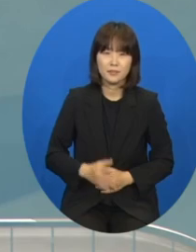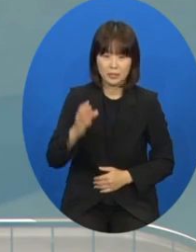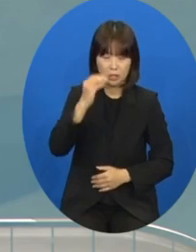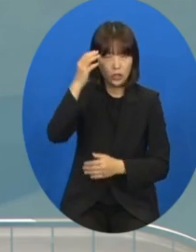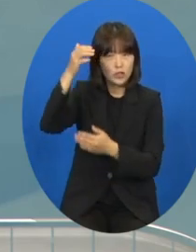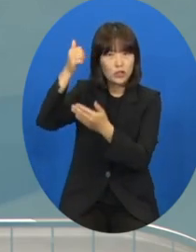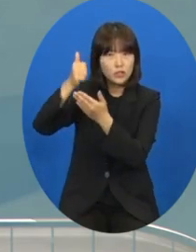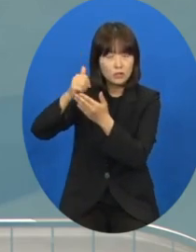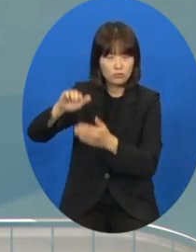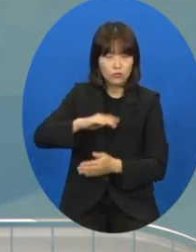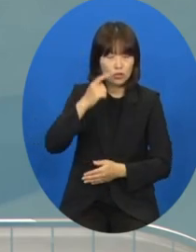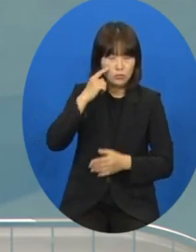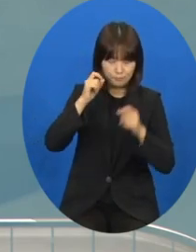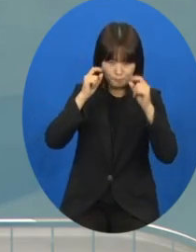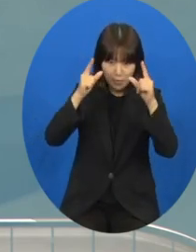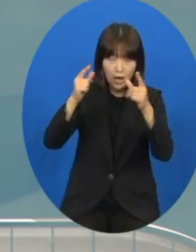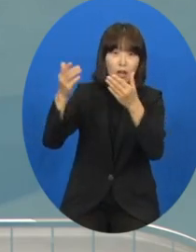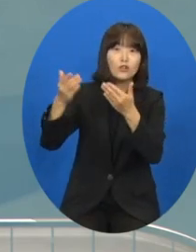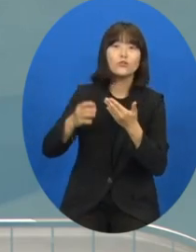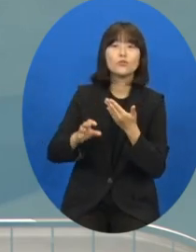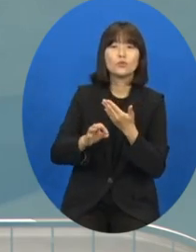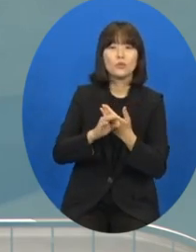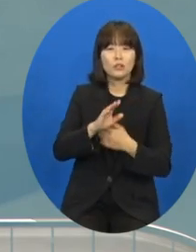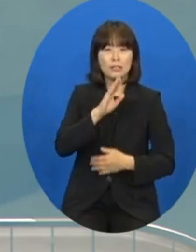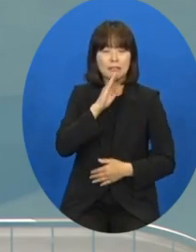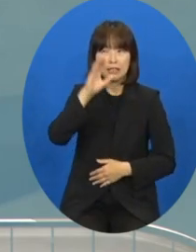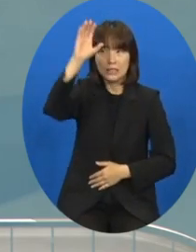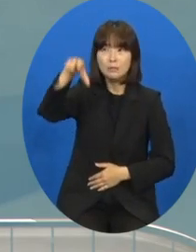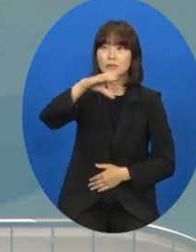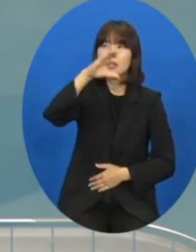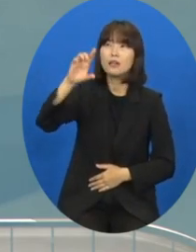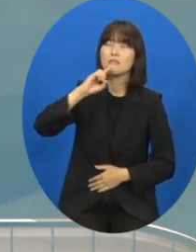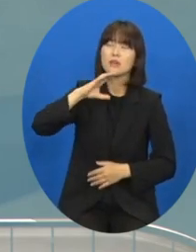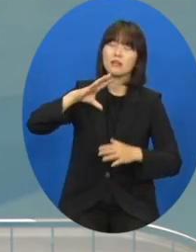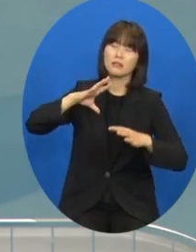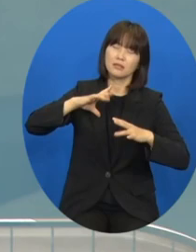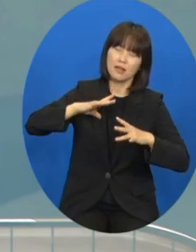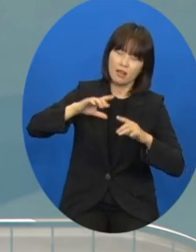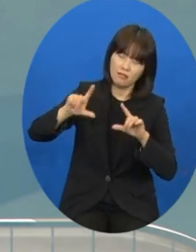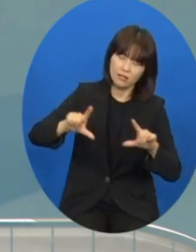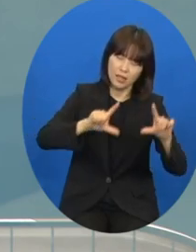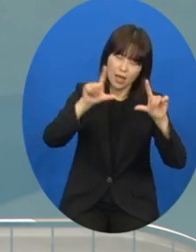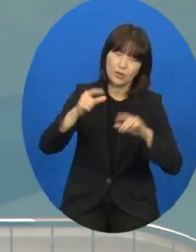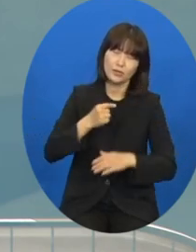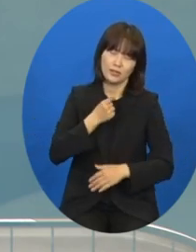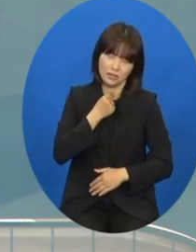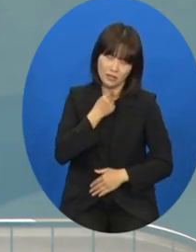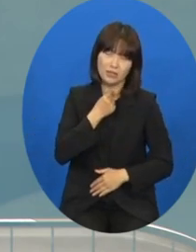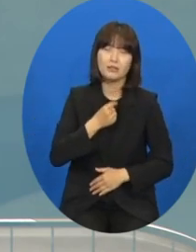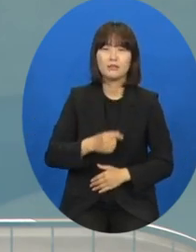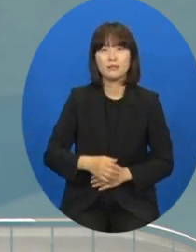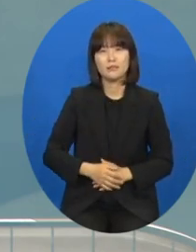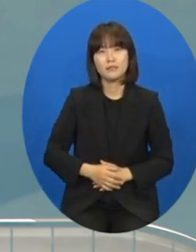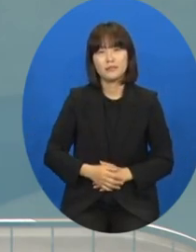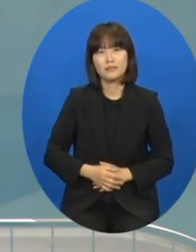성령께서 우리의 눈을 열어주시면 진짜 십자가만 자랑하고 살고 싶어져요.